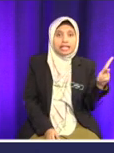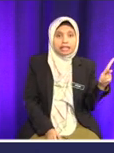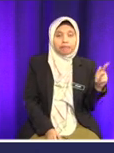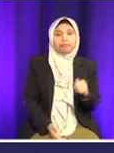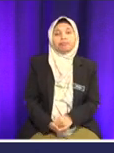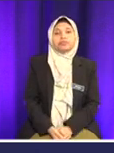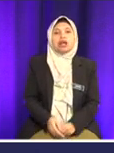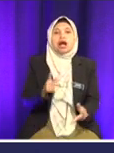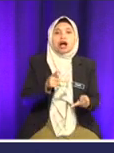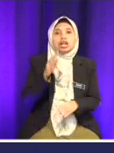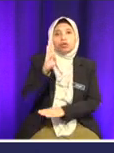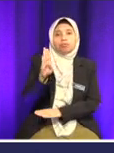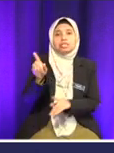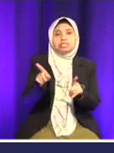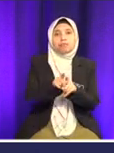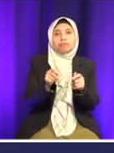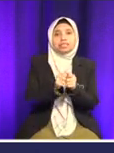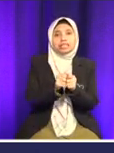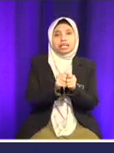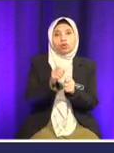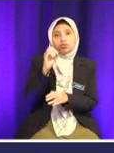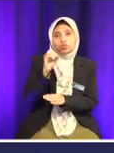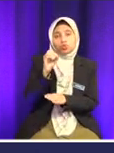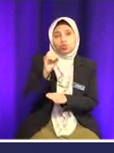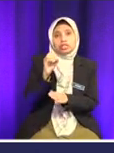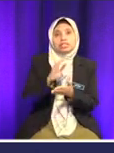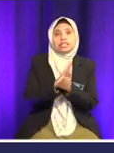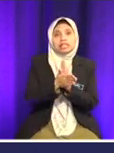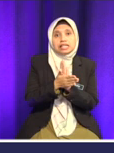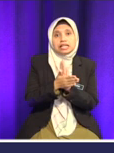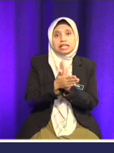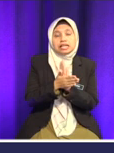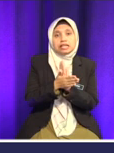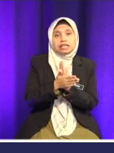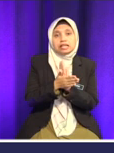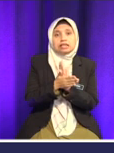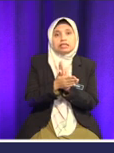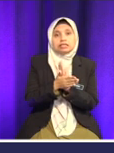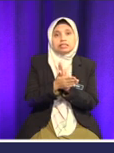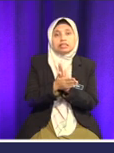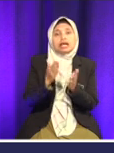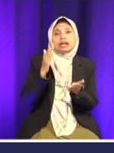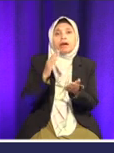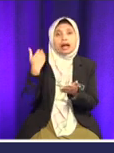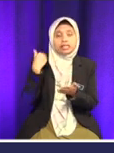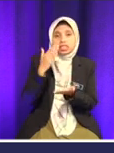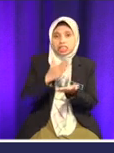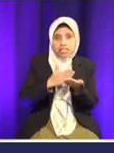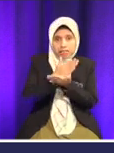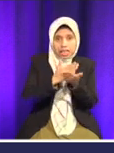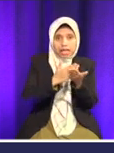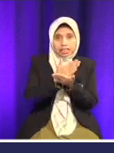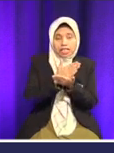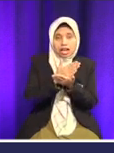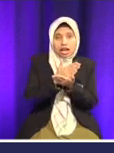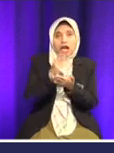kalau bisa punya Shiva sama juga mencet tadi maka pasti simetri akan berada di tengah-tengah yaitu pada